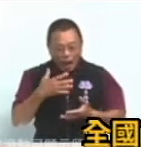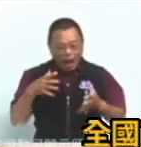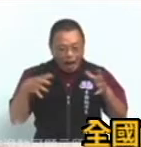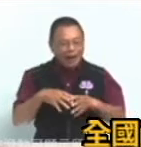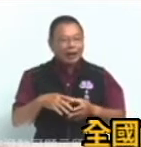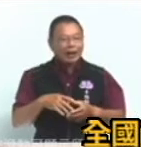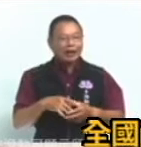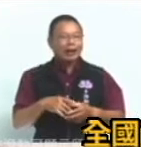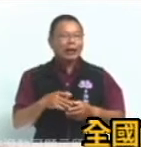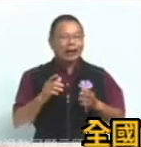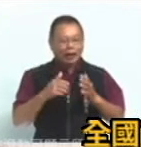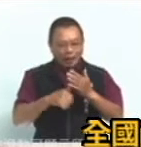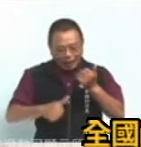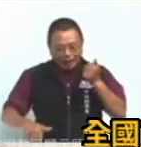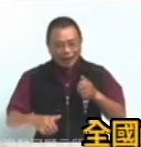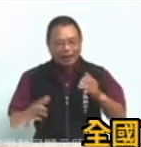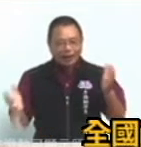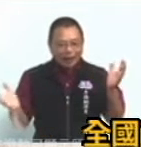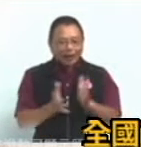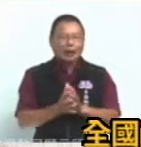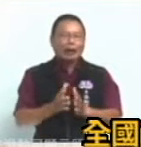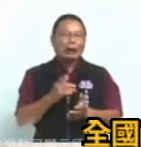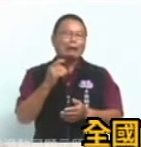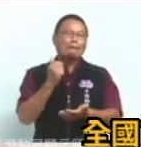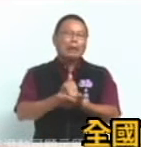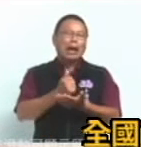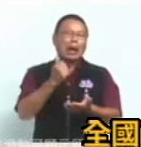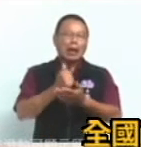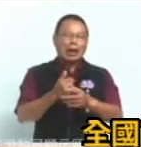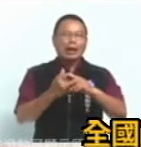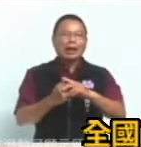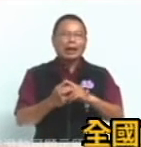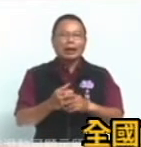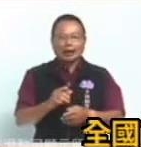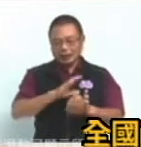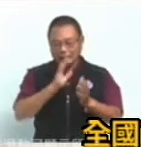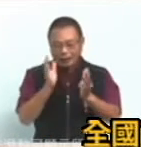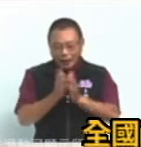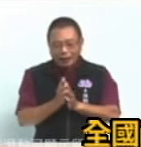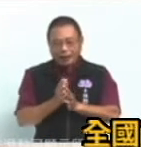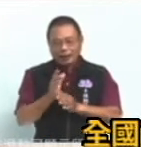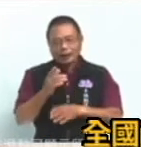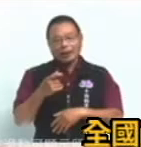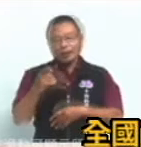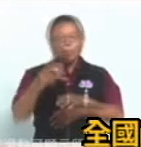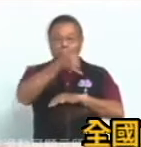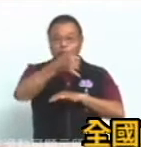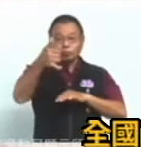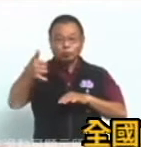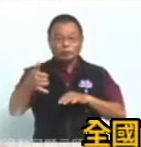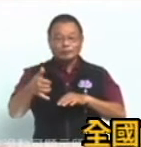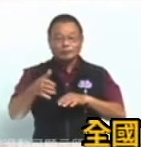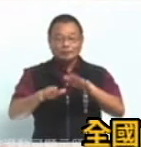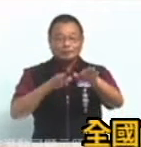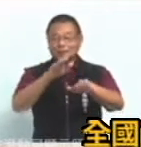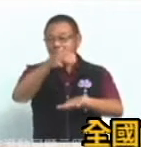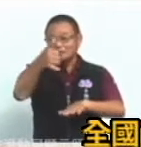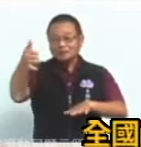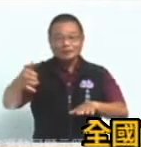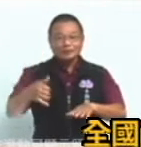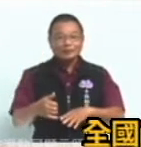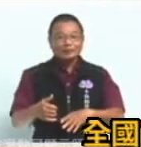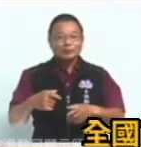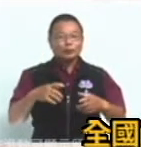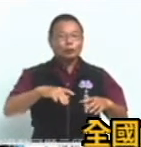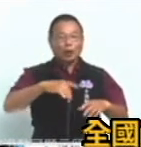妈跟孙娜都中奖，然后呢，这个阿姑呢回来借个洗澡也中奖。那一个是我们统